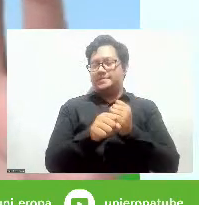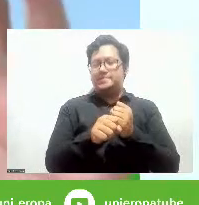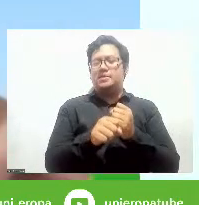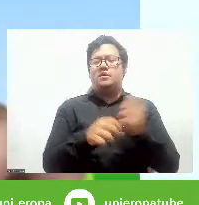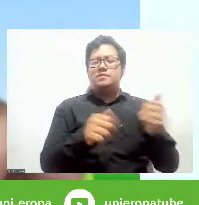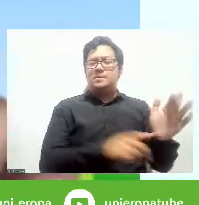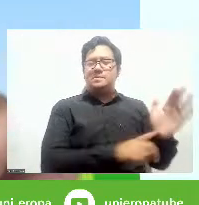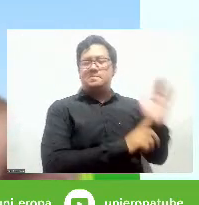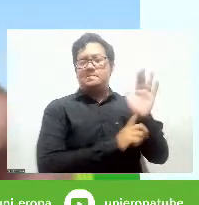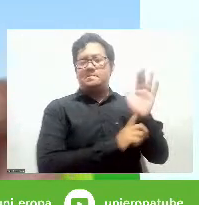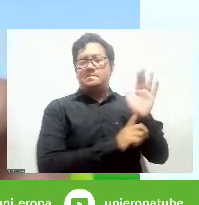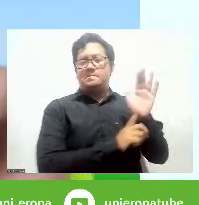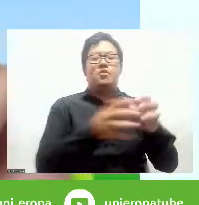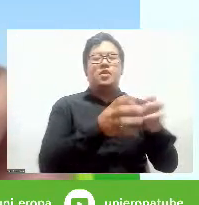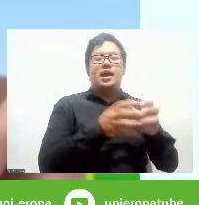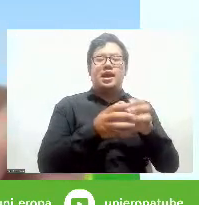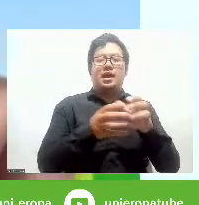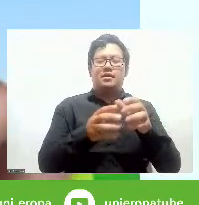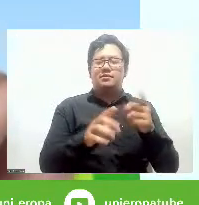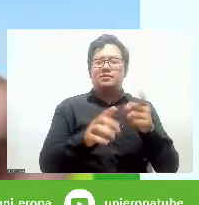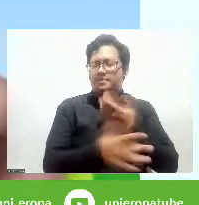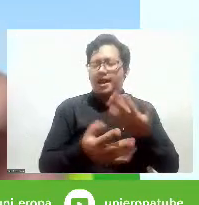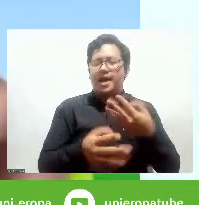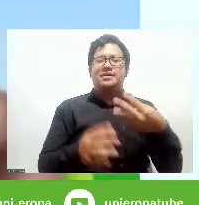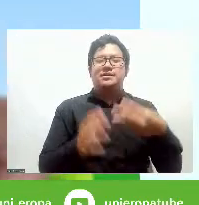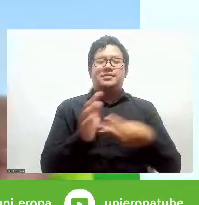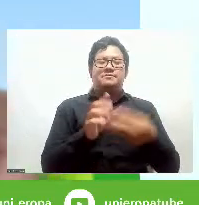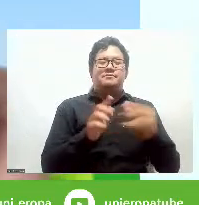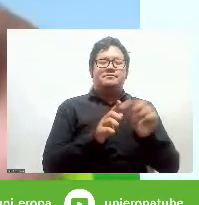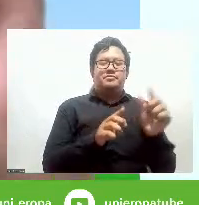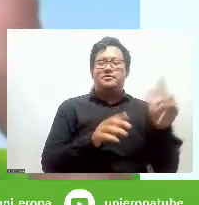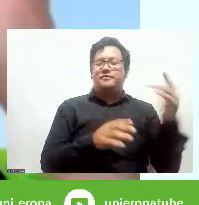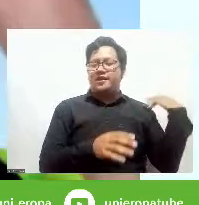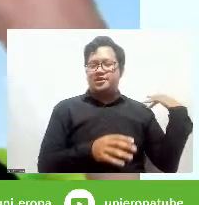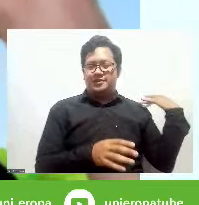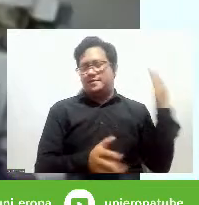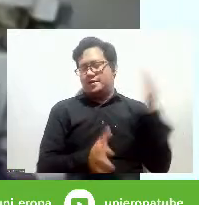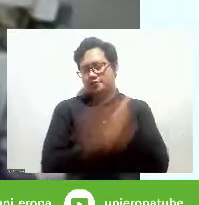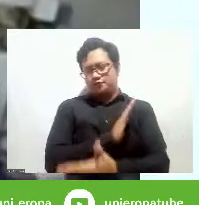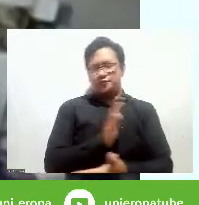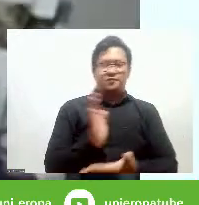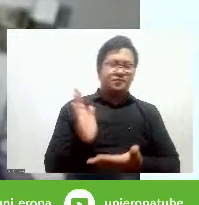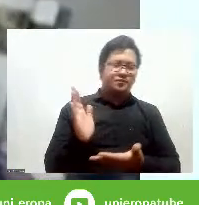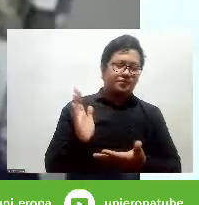produk dari Empu fashion yang memang sesuai label kita langsung simak sekarang juga